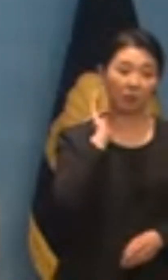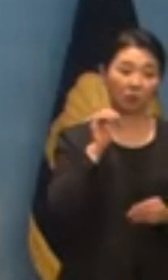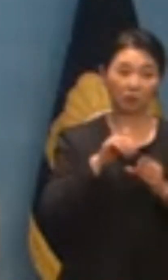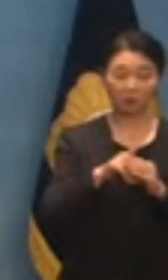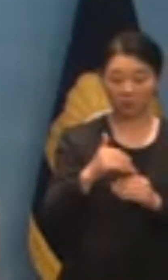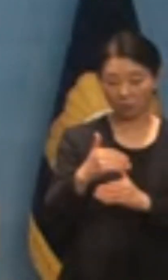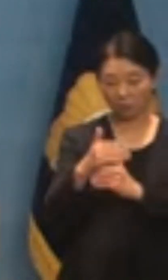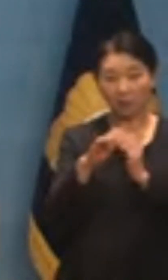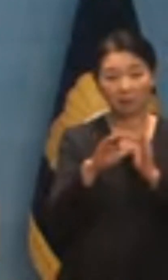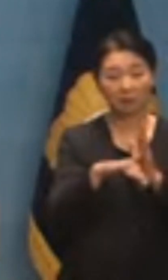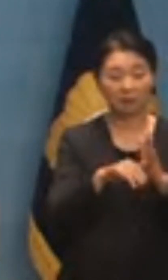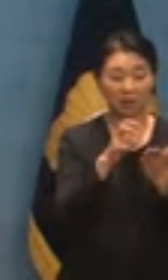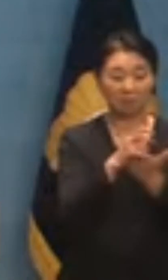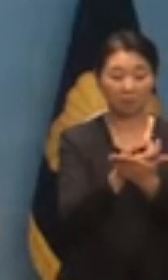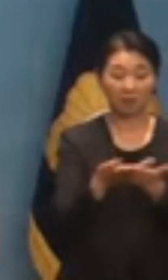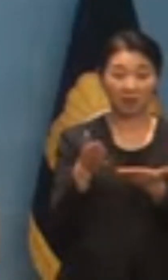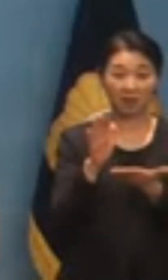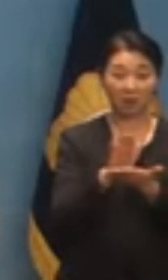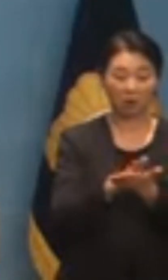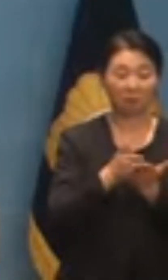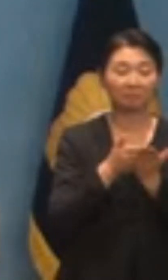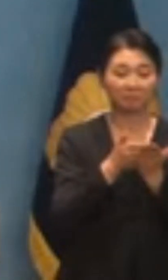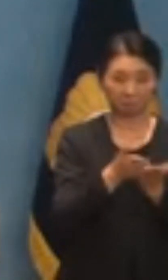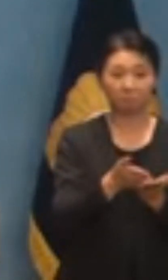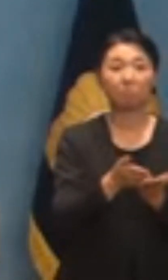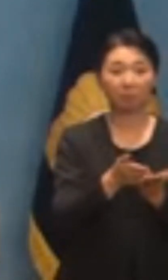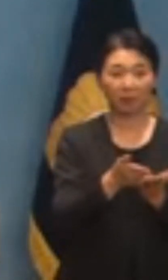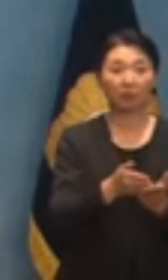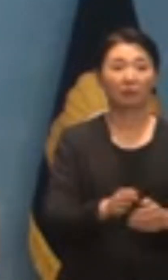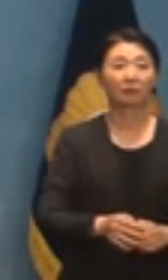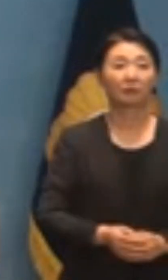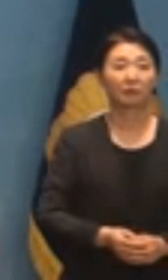과정에서 개헌 제안을 하셨고,